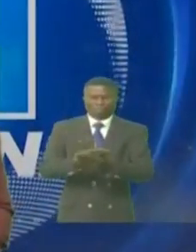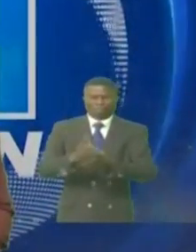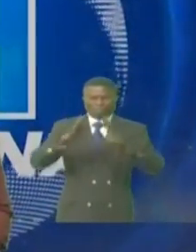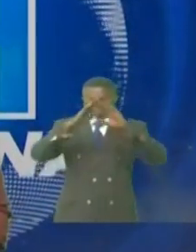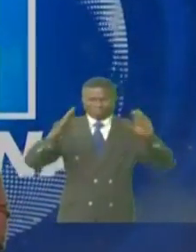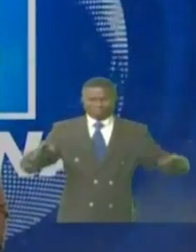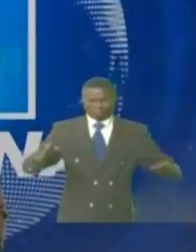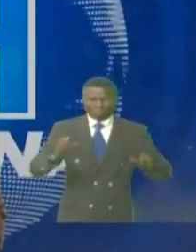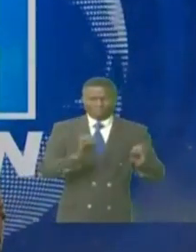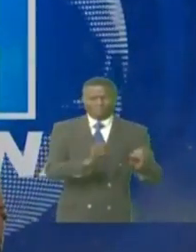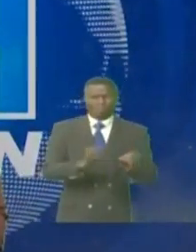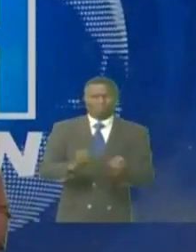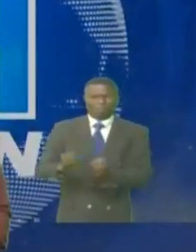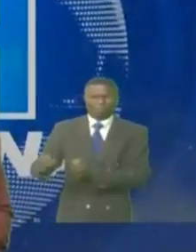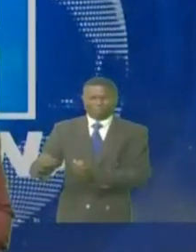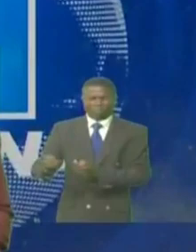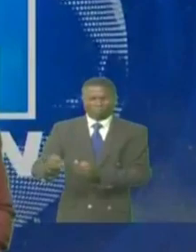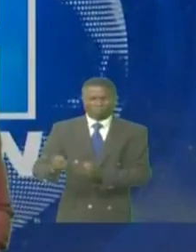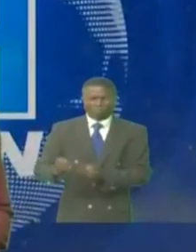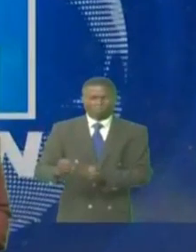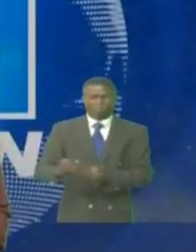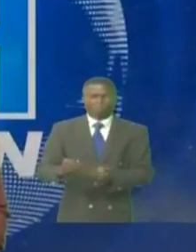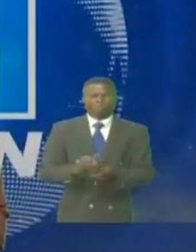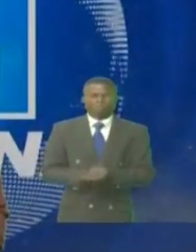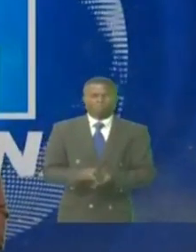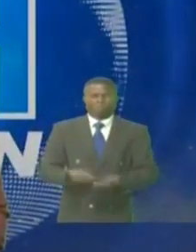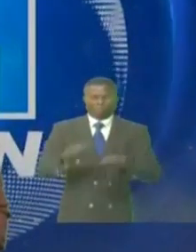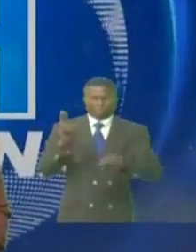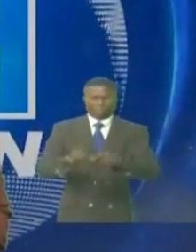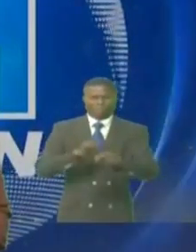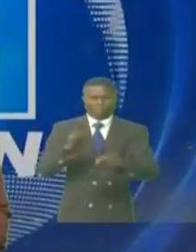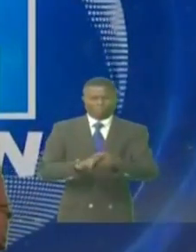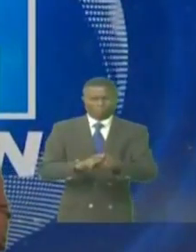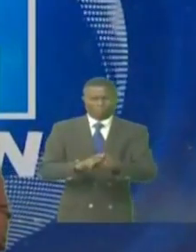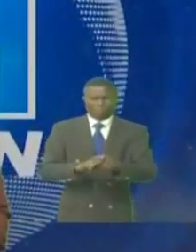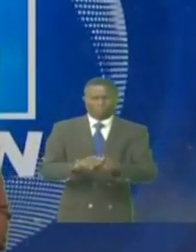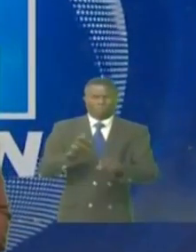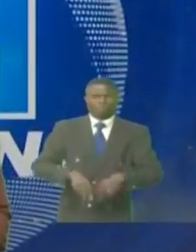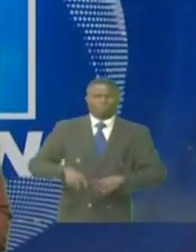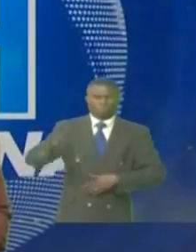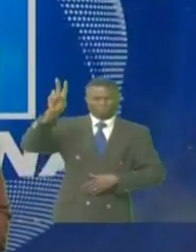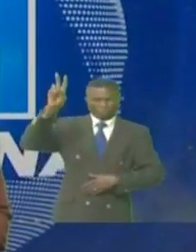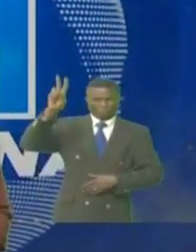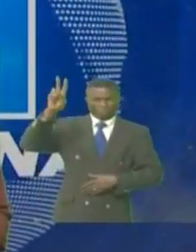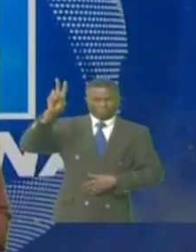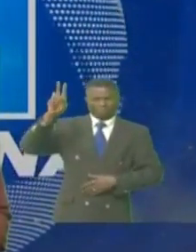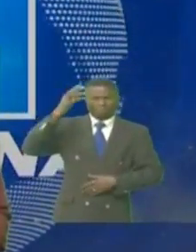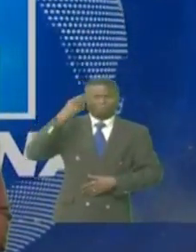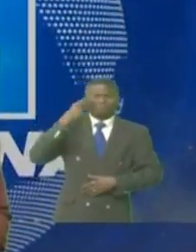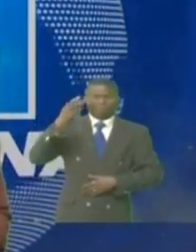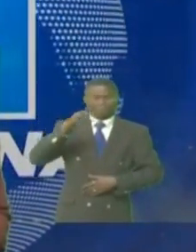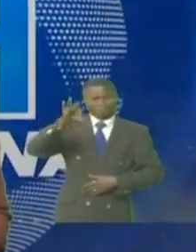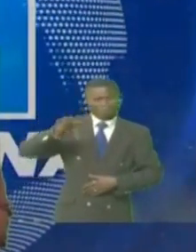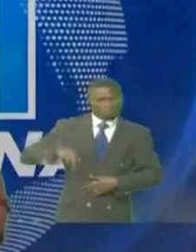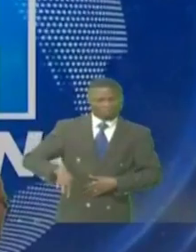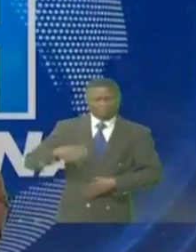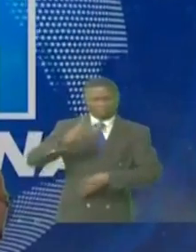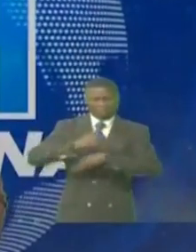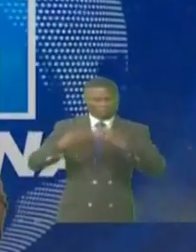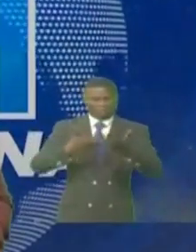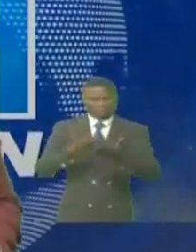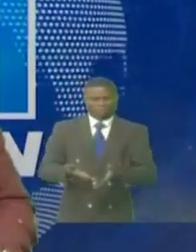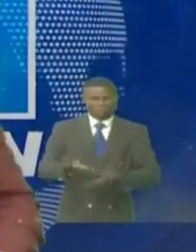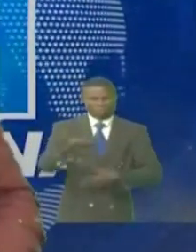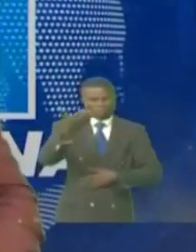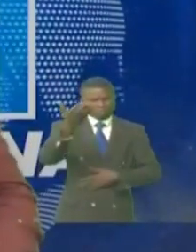bâtiment a été organisée, cérémonie de remise à l'exécutif national de l'UDPS. On découvre le bienfaiteur de cette réalisation dans